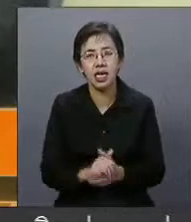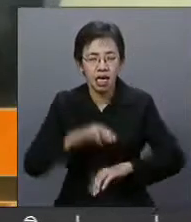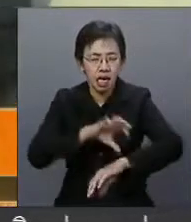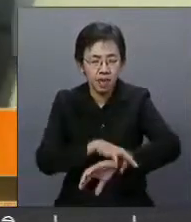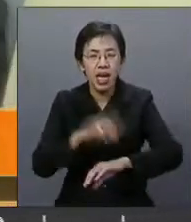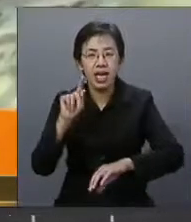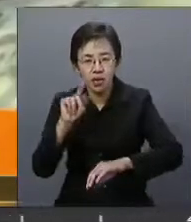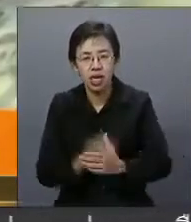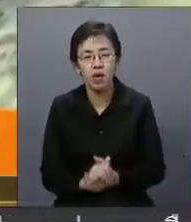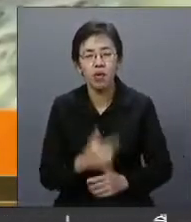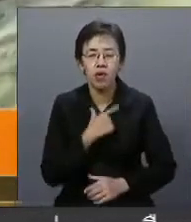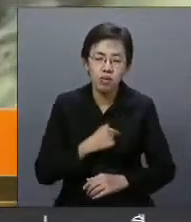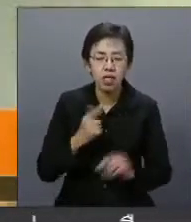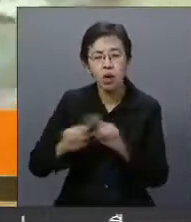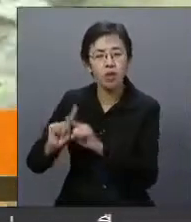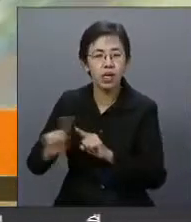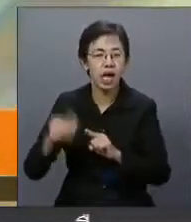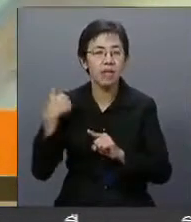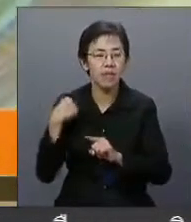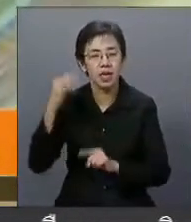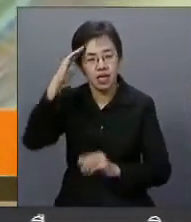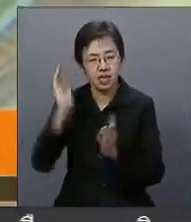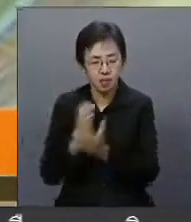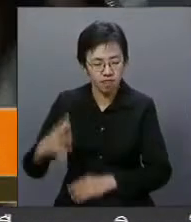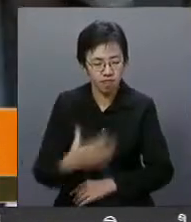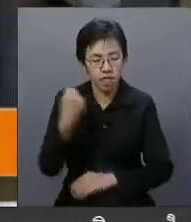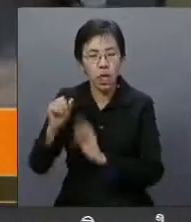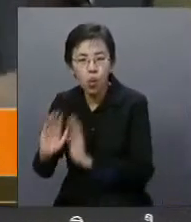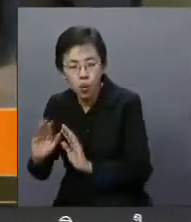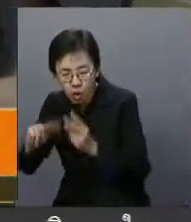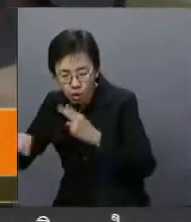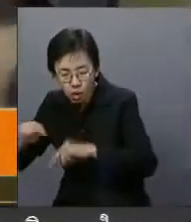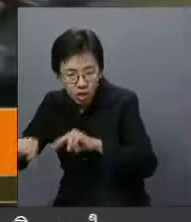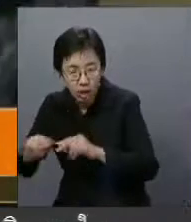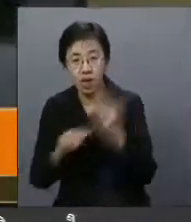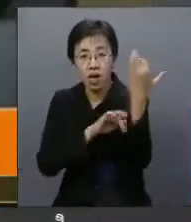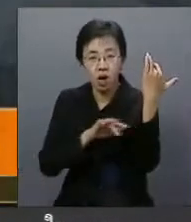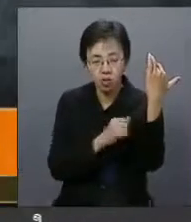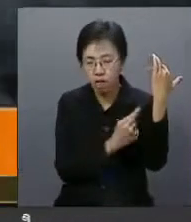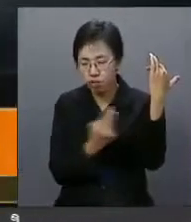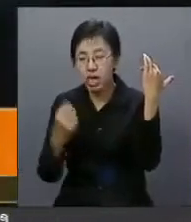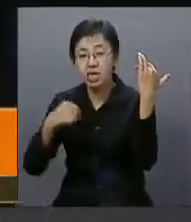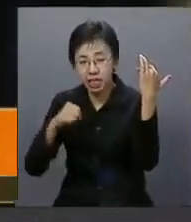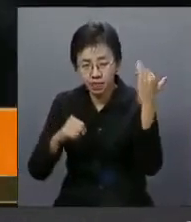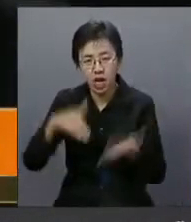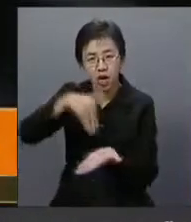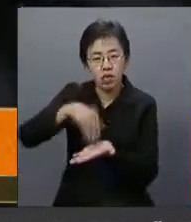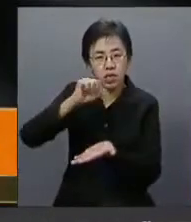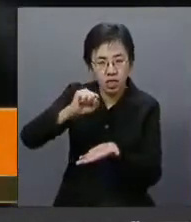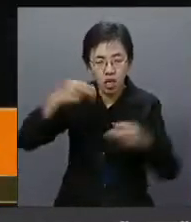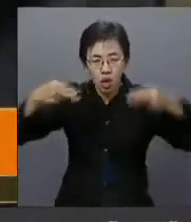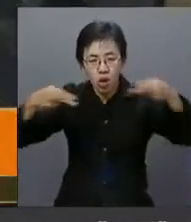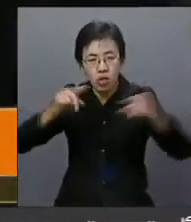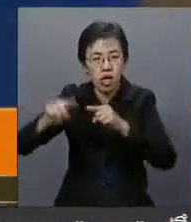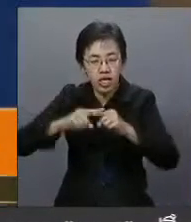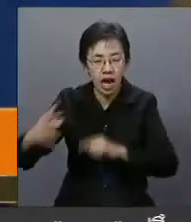จำนวนหนึ่งเจ้าหน้าที่จึงได้อายัดไว้ตรวจสอบรวมทั้งยึดคอมพิวเตอร์กว่า10เครื่องและเซิร์ฟเวอร์กล้องวงจรปิดไว้เป็น